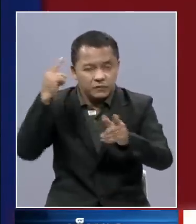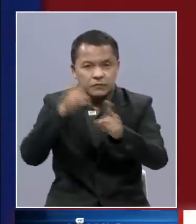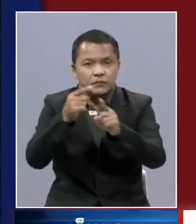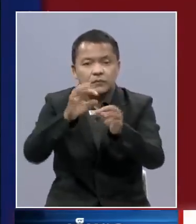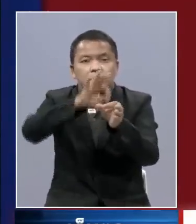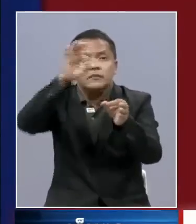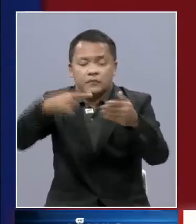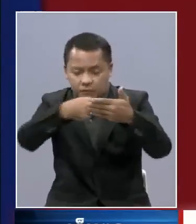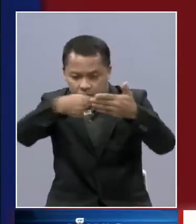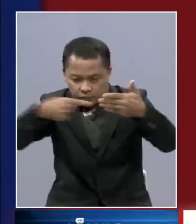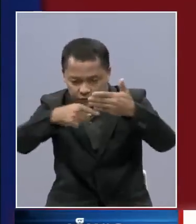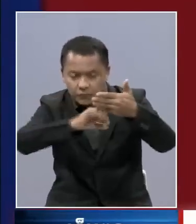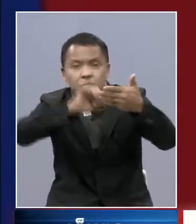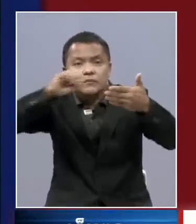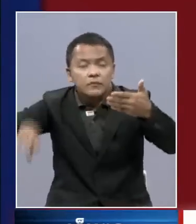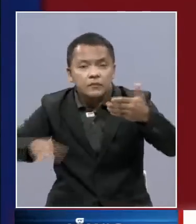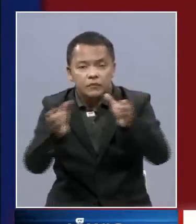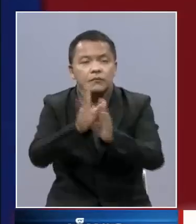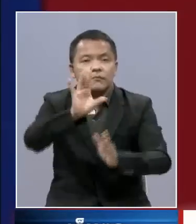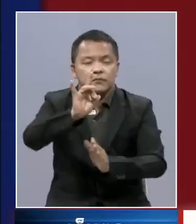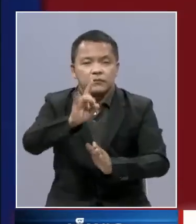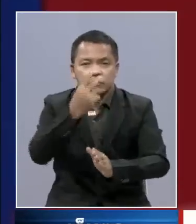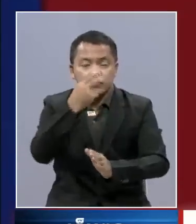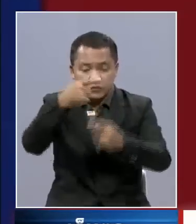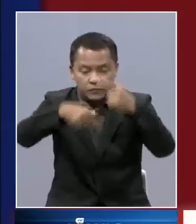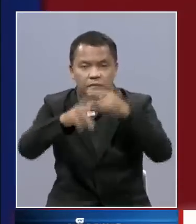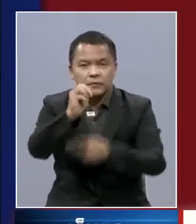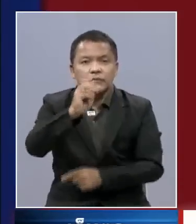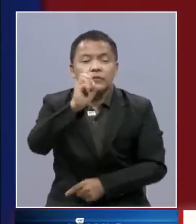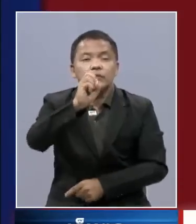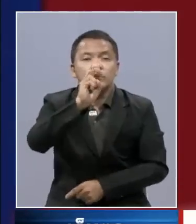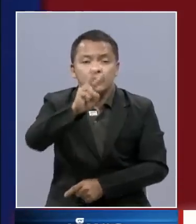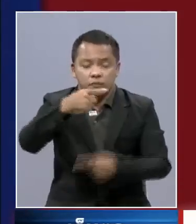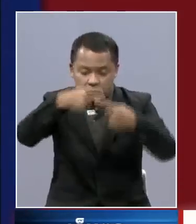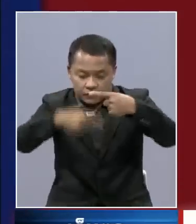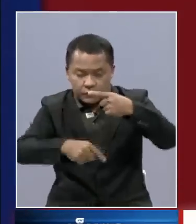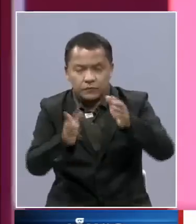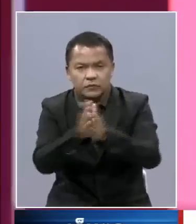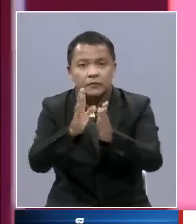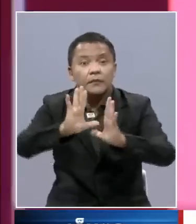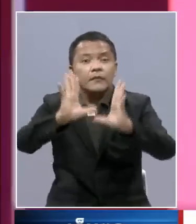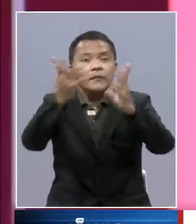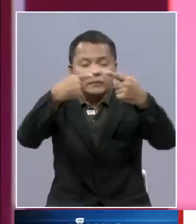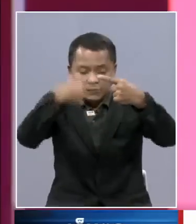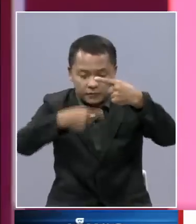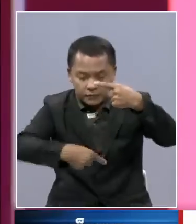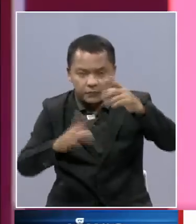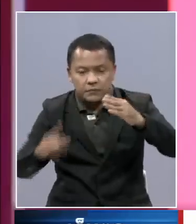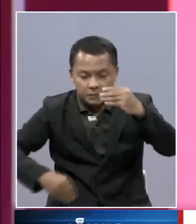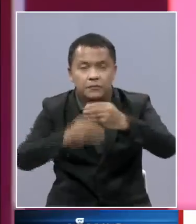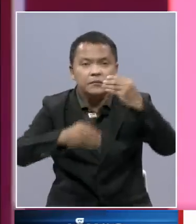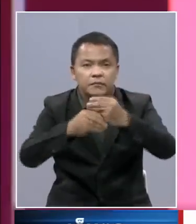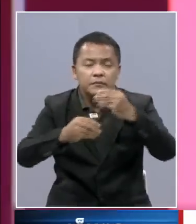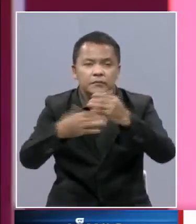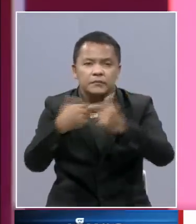องถอดเพื่อความสบายใจของทั้ง8พรรคร่วมอ่ะครับ คราวนี้ถ้าไปดูหน้าตา MOU อ่ะครับก็จะเห็นว่าเรื่องที่มันหายไปแล้วก็เรื่องที่มันเพิ่มเข้าม